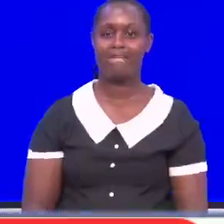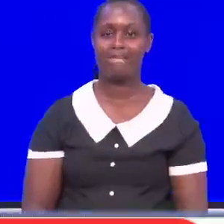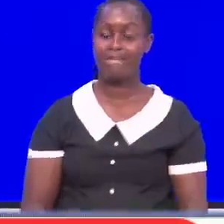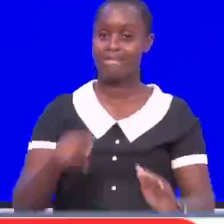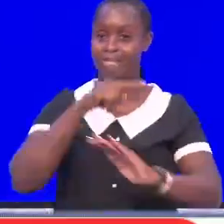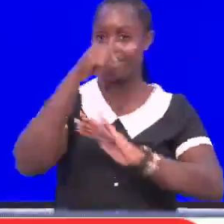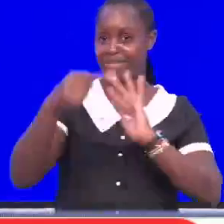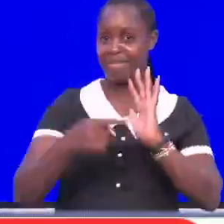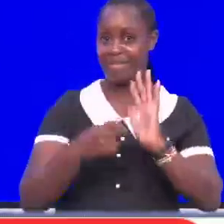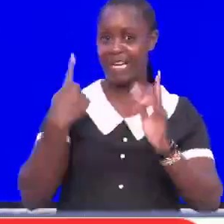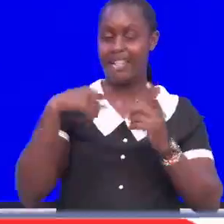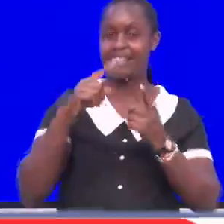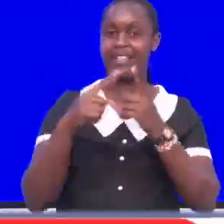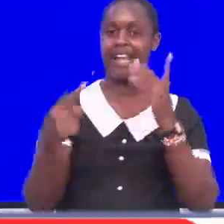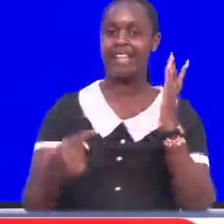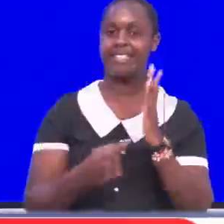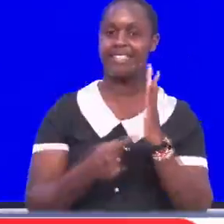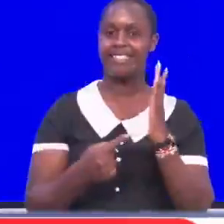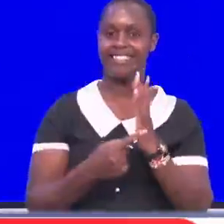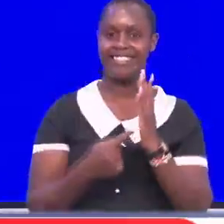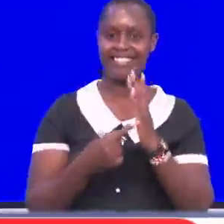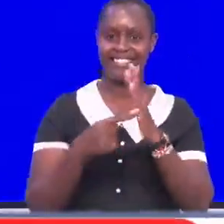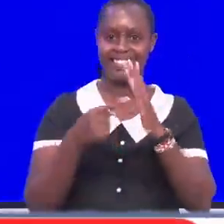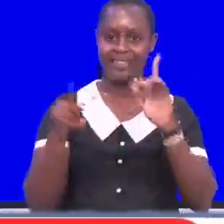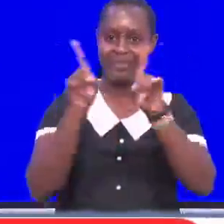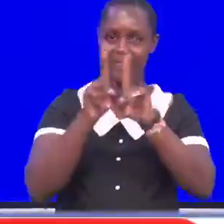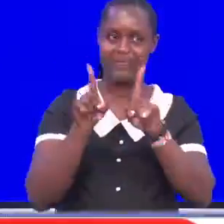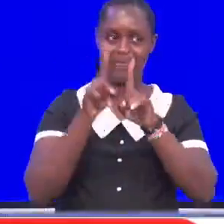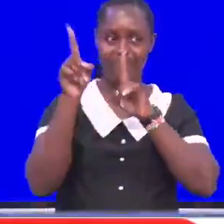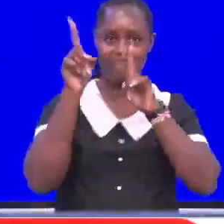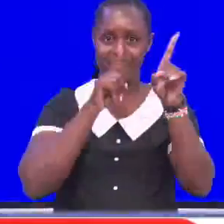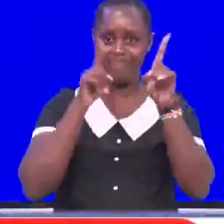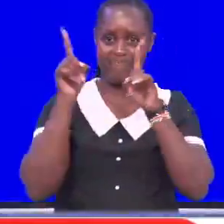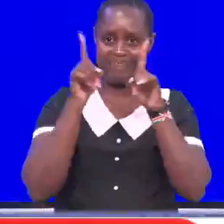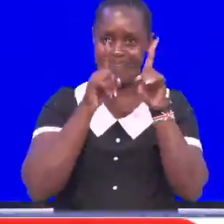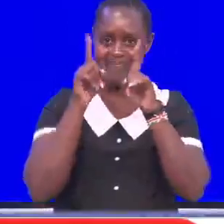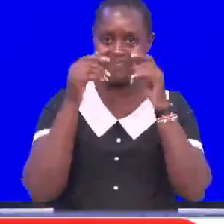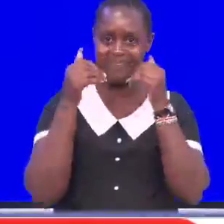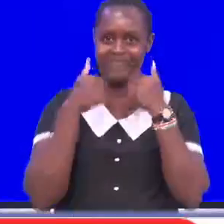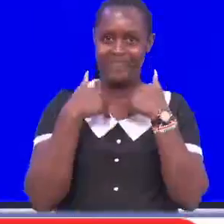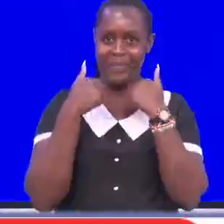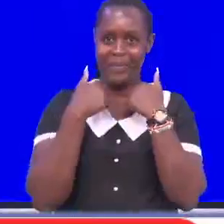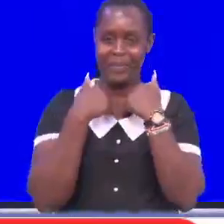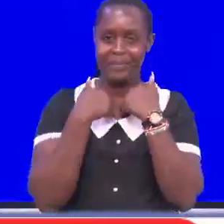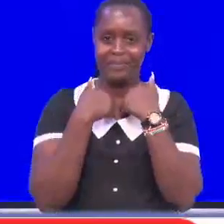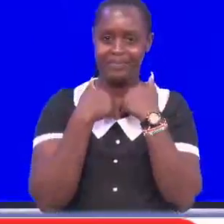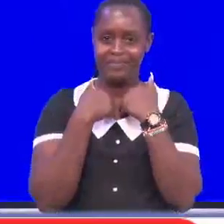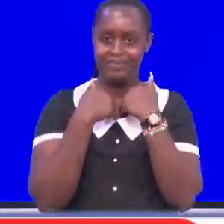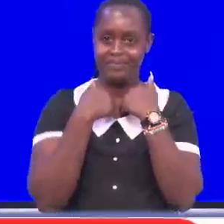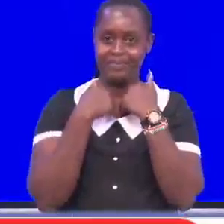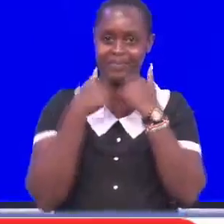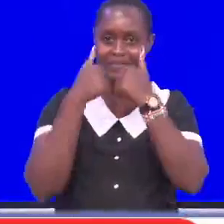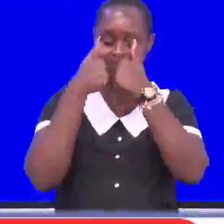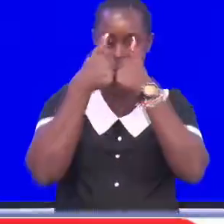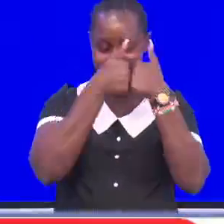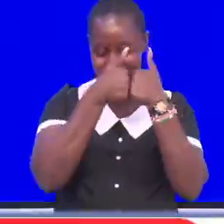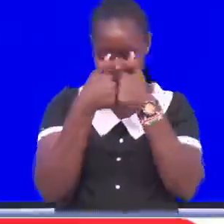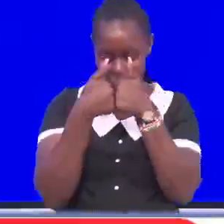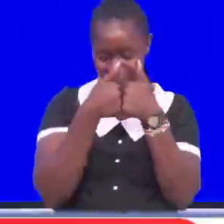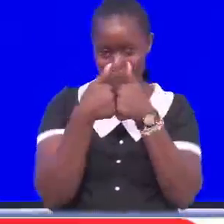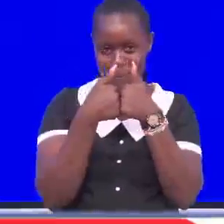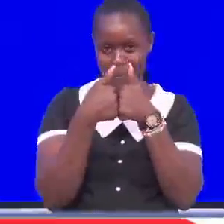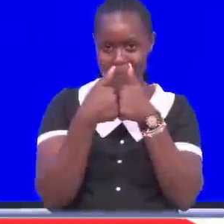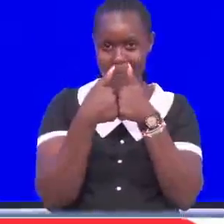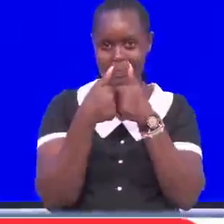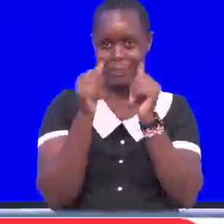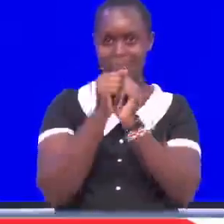This digitization and technology journey has the challenge of